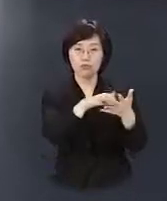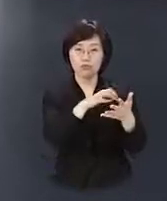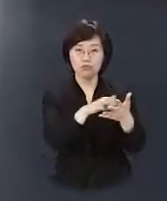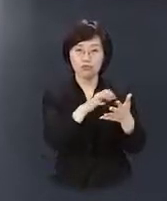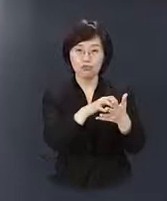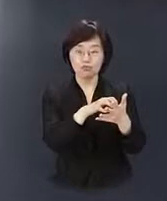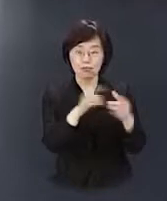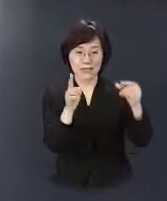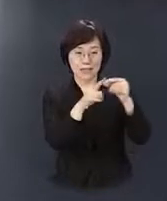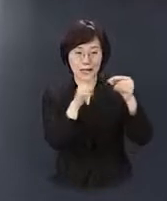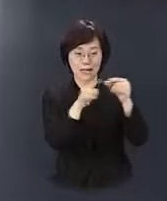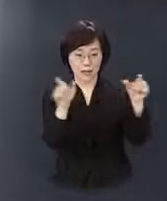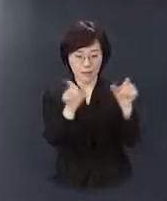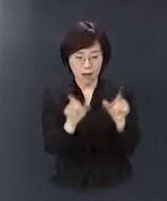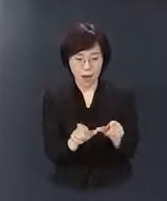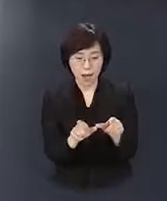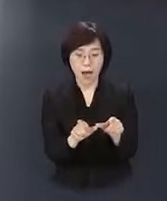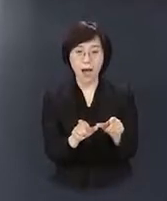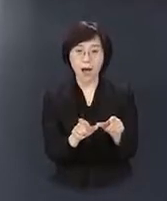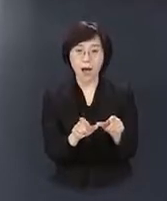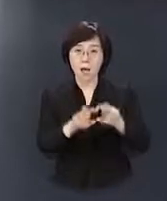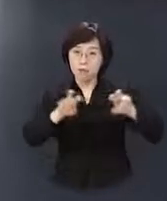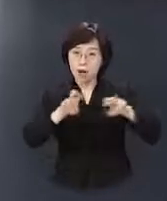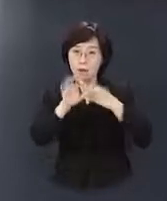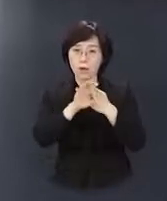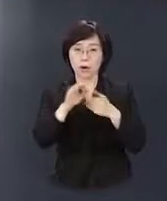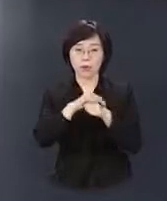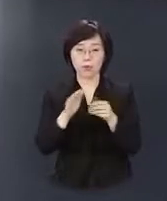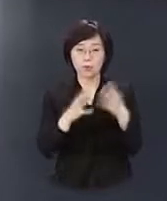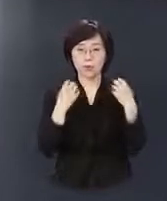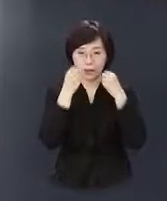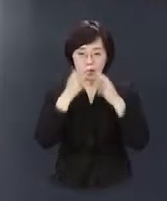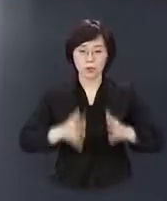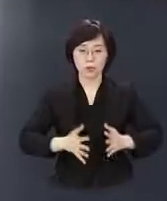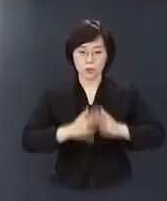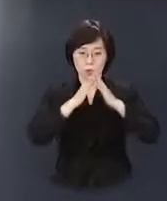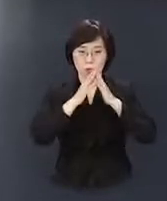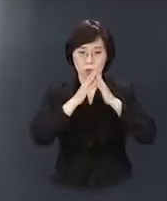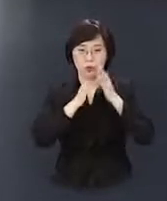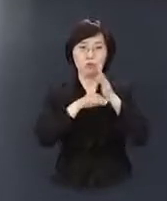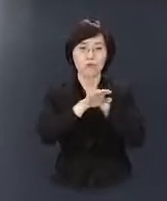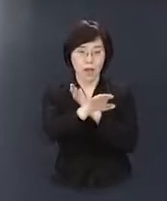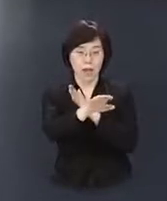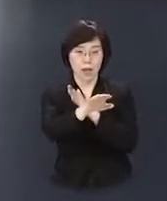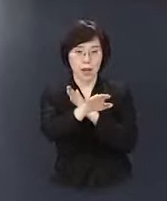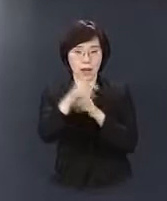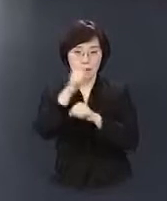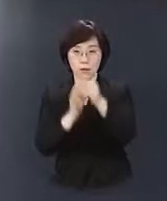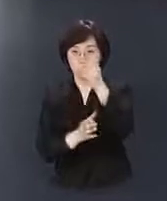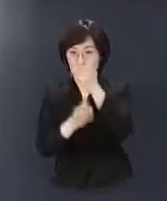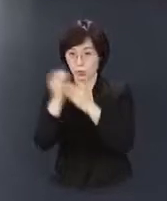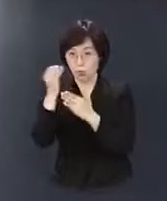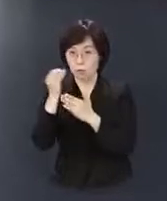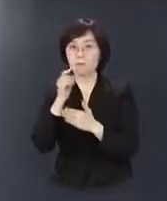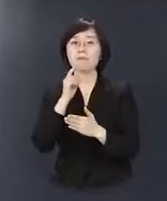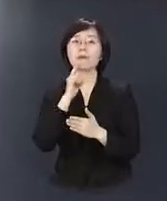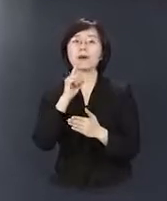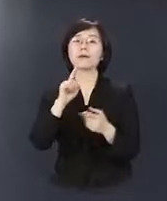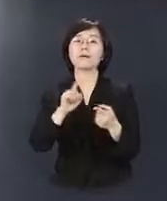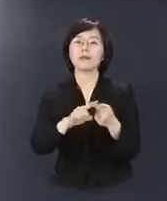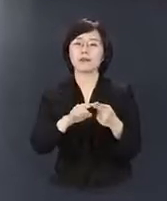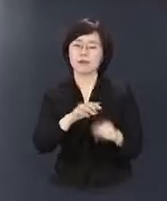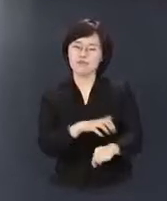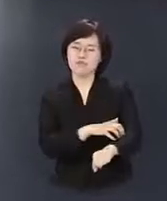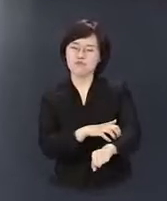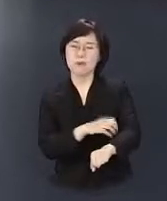이런 단어장 에서도 알 수 있듯이 경북도 쳐 심로 씨가 조성된 지 얼마 안 돼서 행정 통합이 거론되는 것에 대한